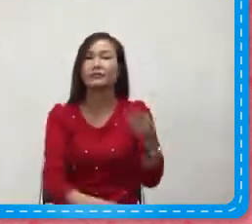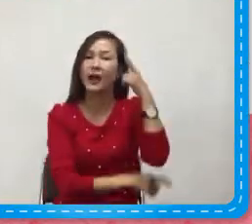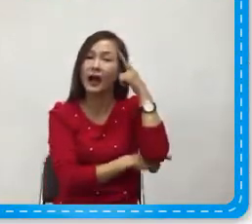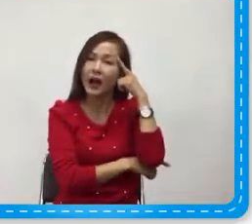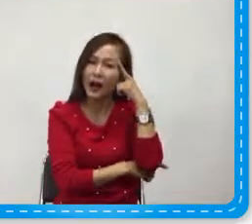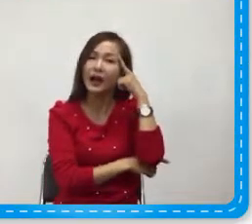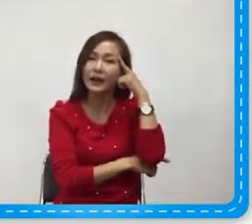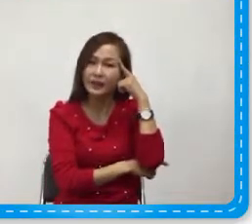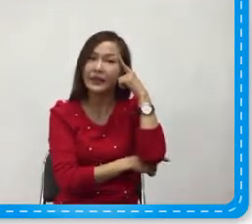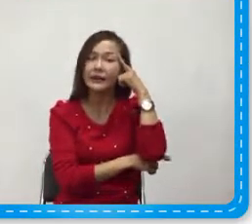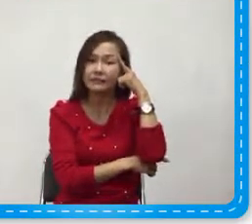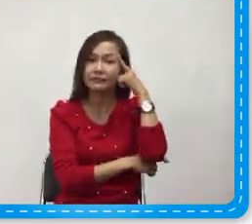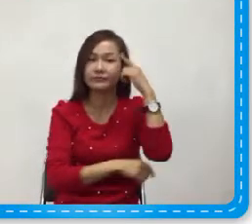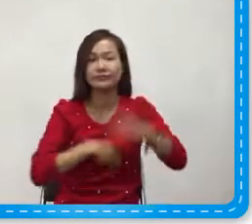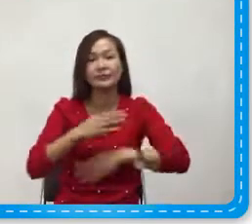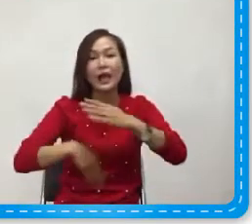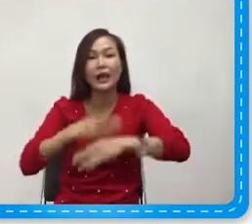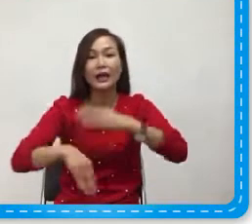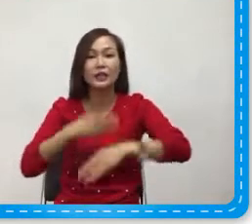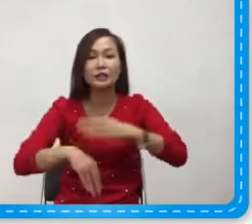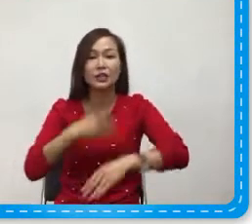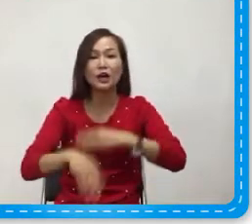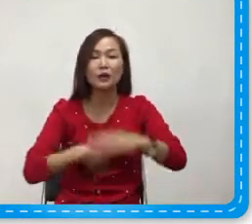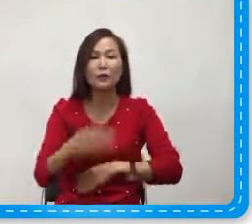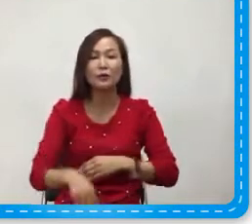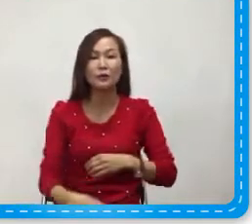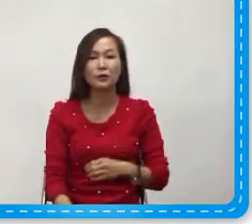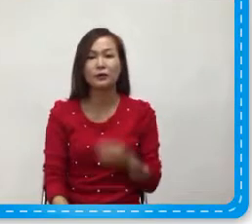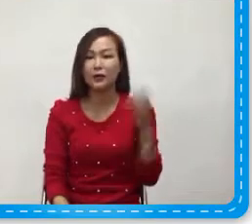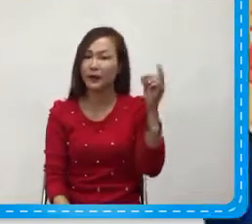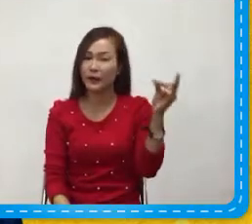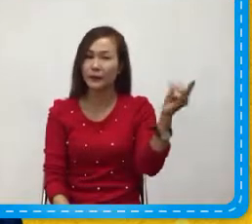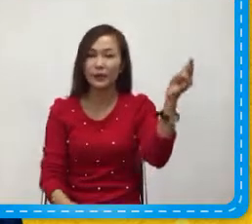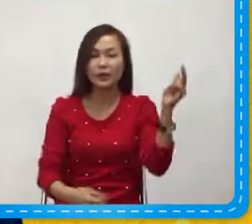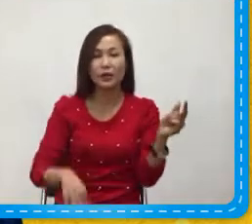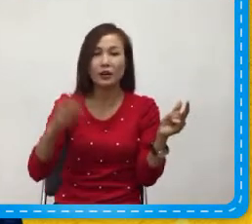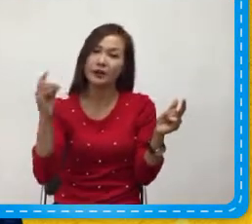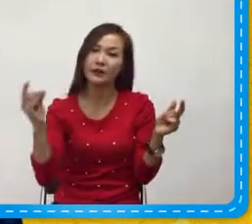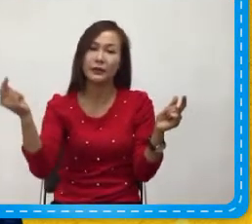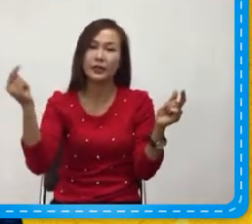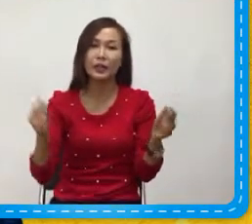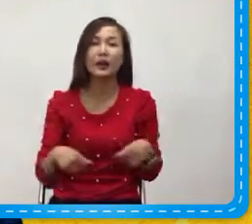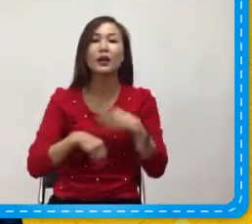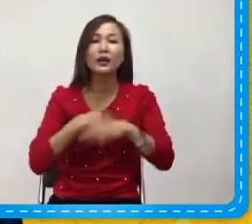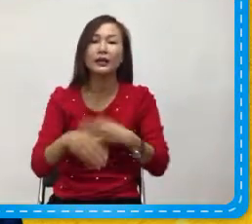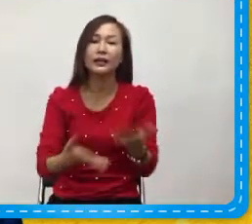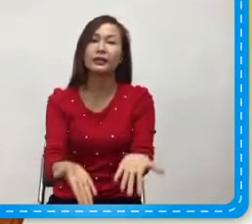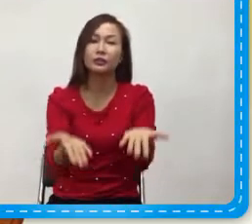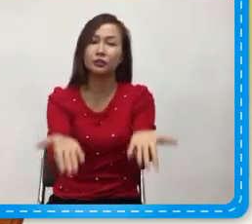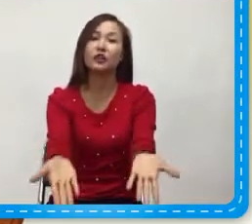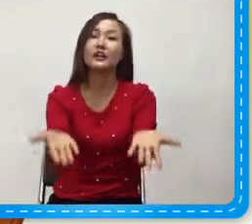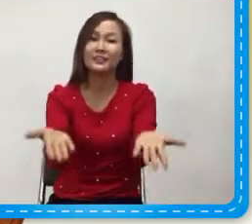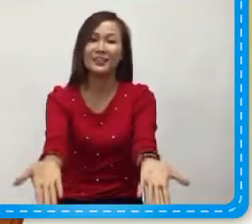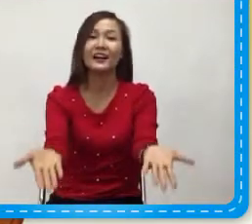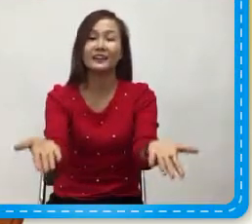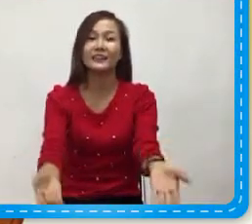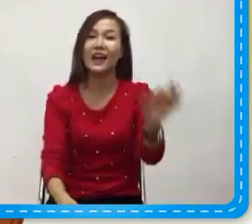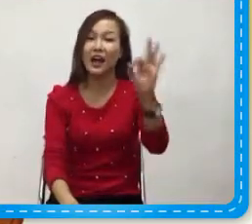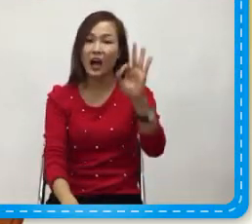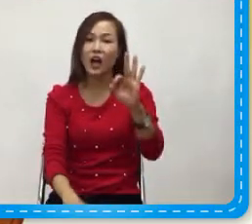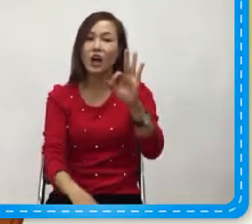공인 것 같아 맞았어 이제 내